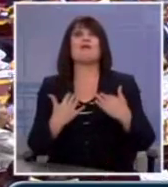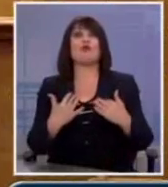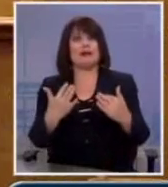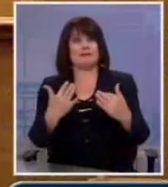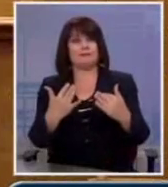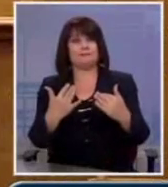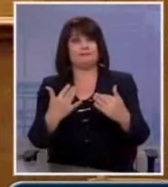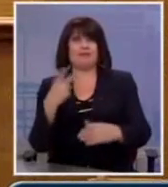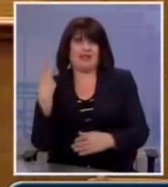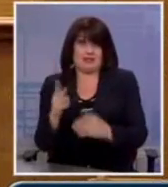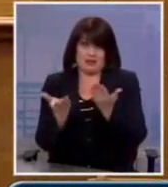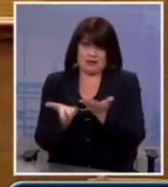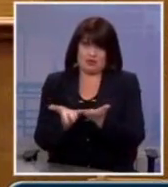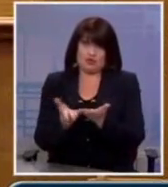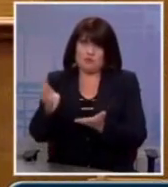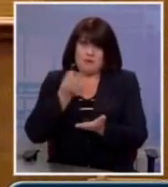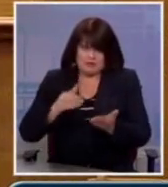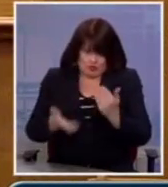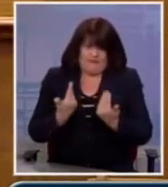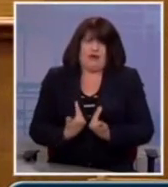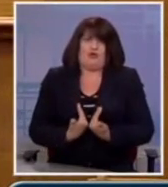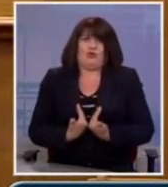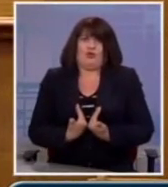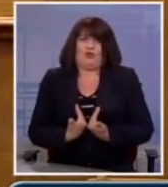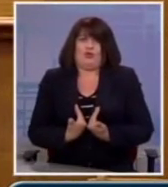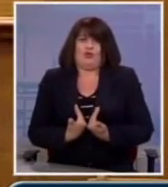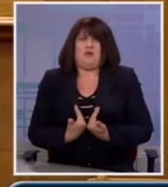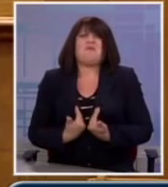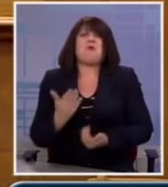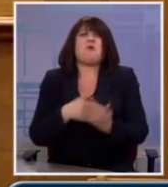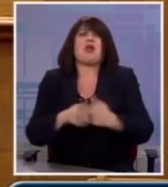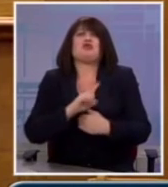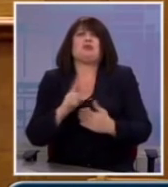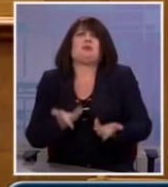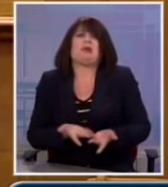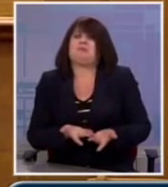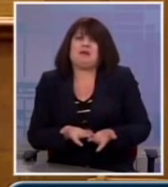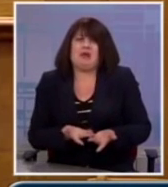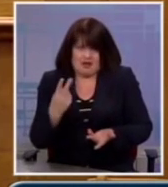Αν η Βουλή είναι δική σας, να μας πείτε να φύγουμε, να μην παιδευόμαστε.